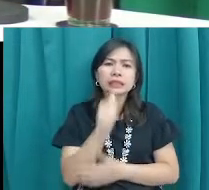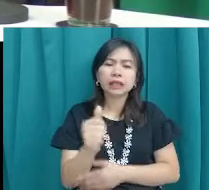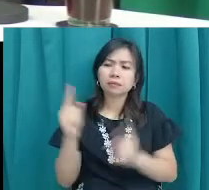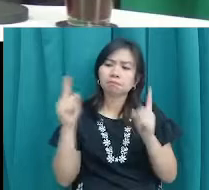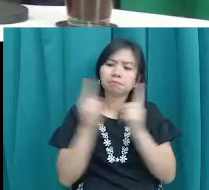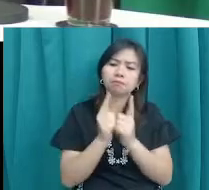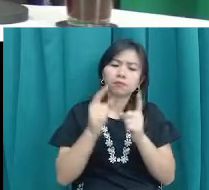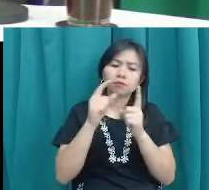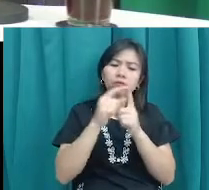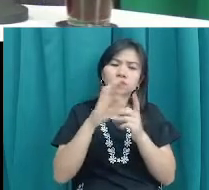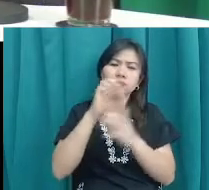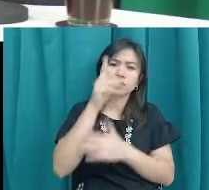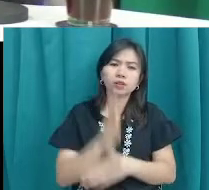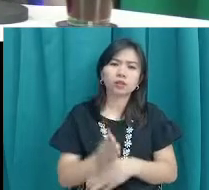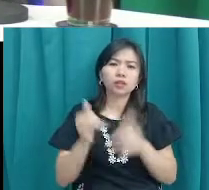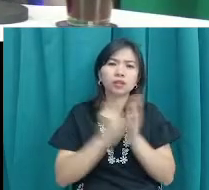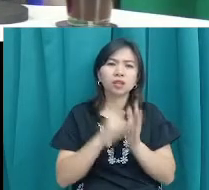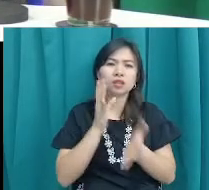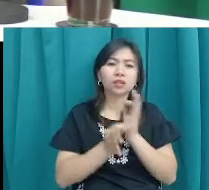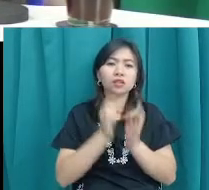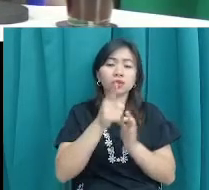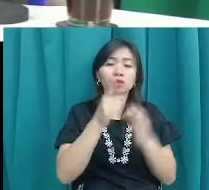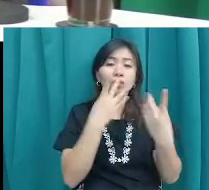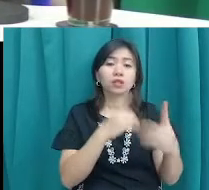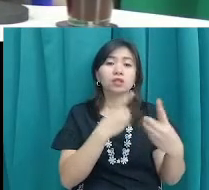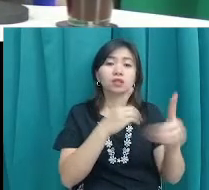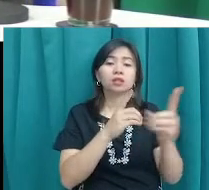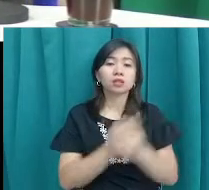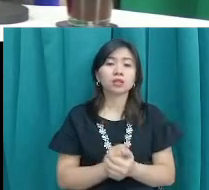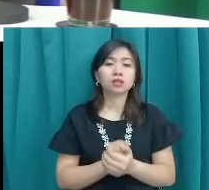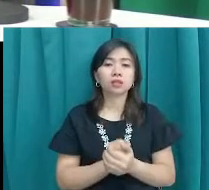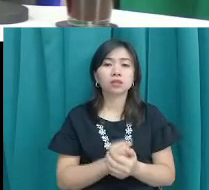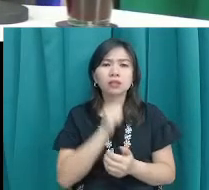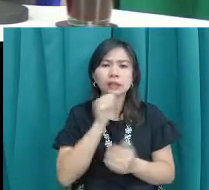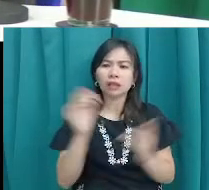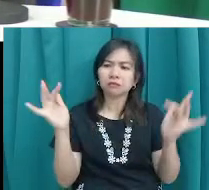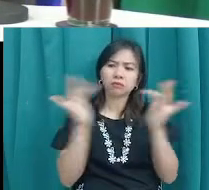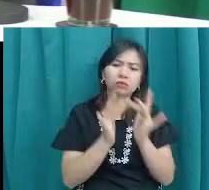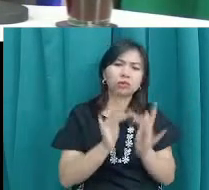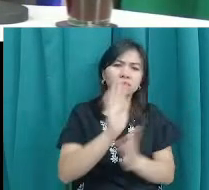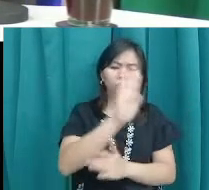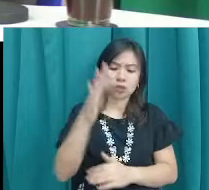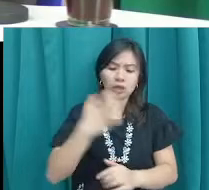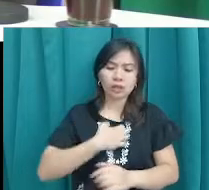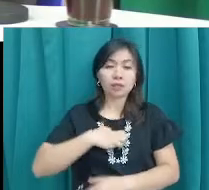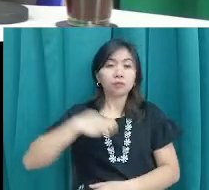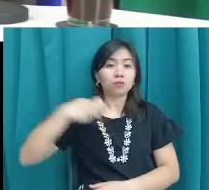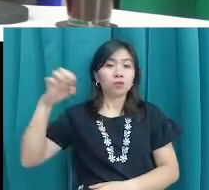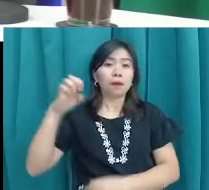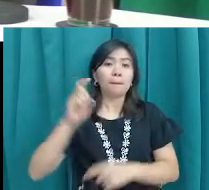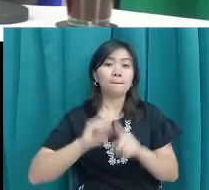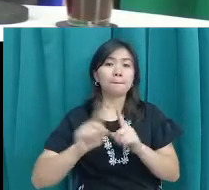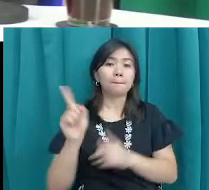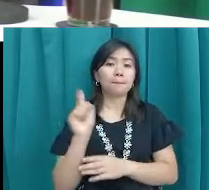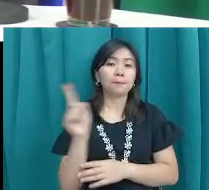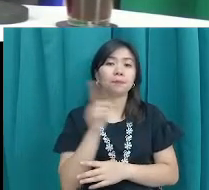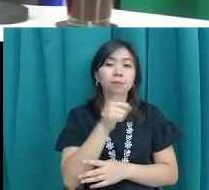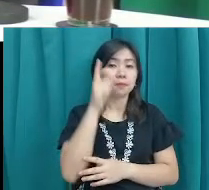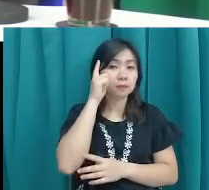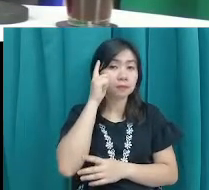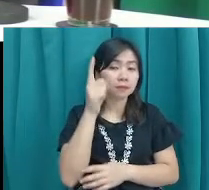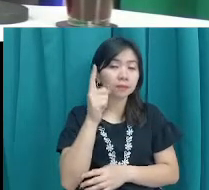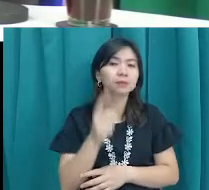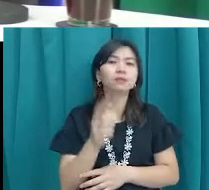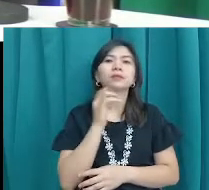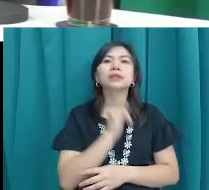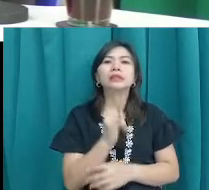Panginoong Hesukristo na disipulo ka, hindi tatagpo sa salita ng Diyos ang emosyon mo, kundi ang kailangan mo ay ito. Amen. You